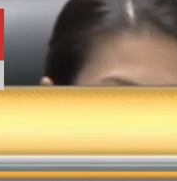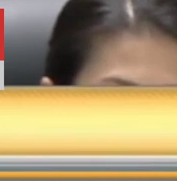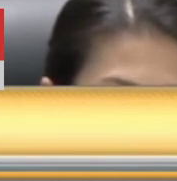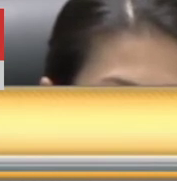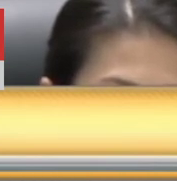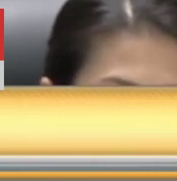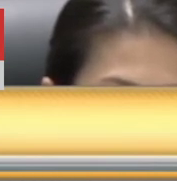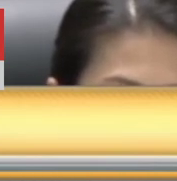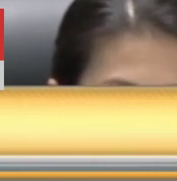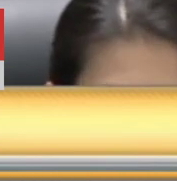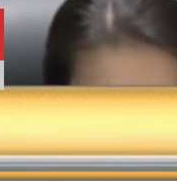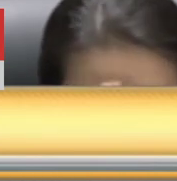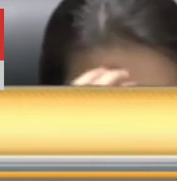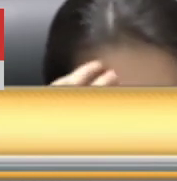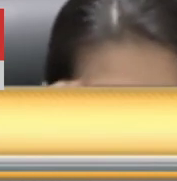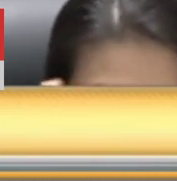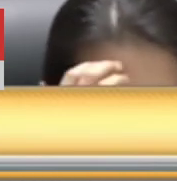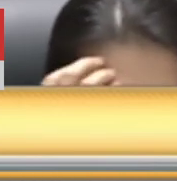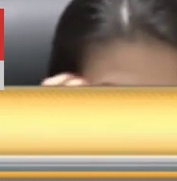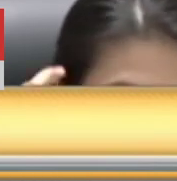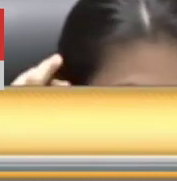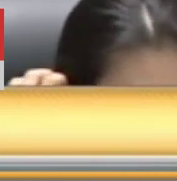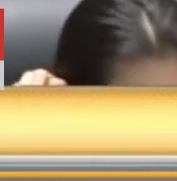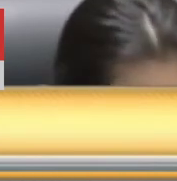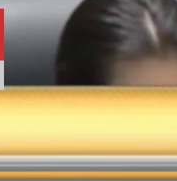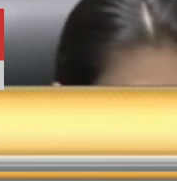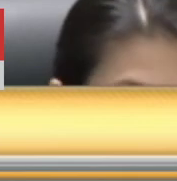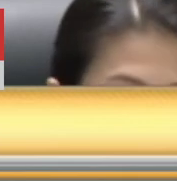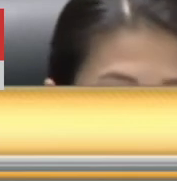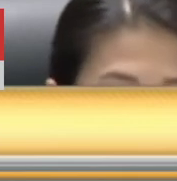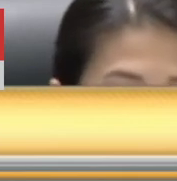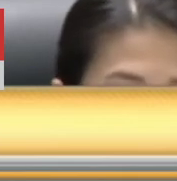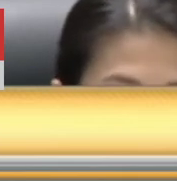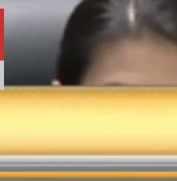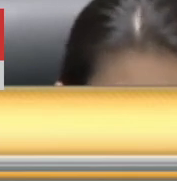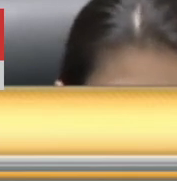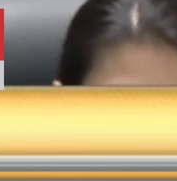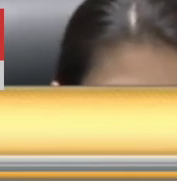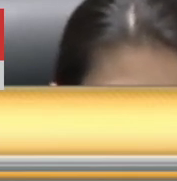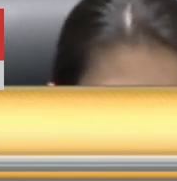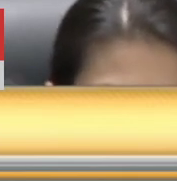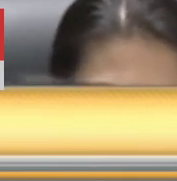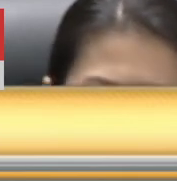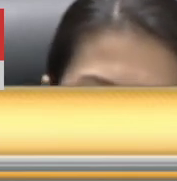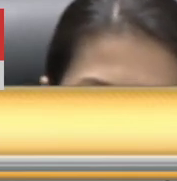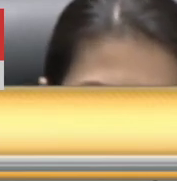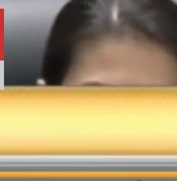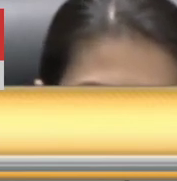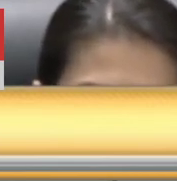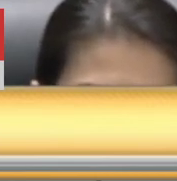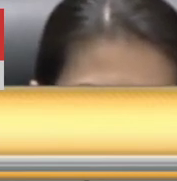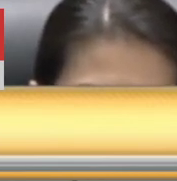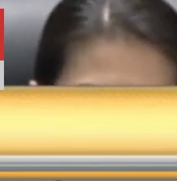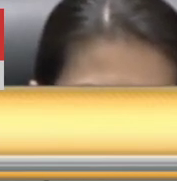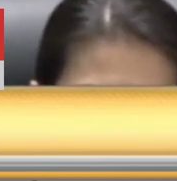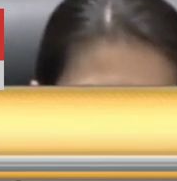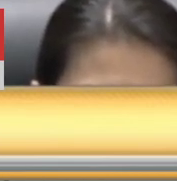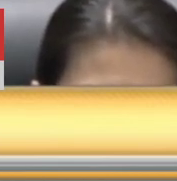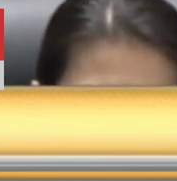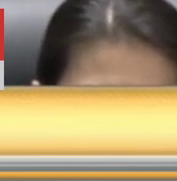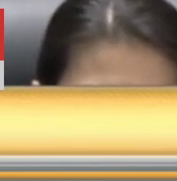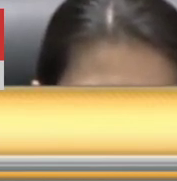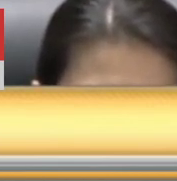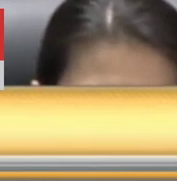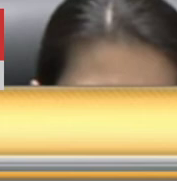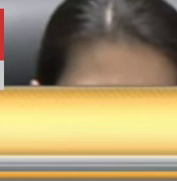ณที่เพิ่มขึ้นจากปีที่แล้ว 200,000 ล้านบาทเนี่ยนะครับหักที่เอาไปชดเชยเงินคงคลังจำนว